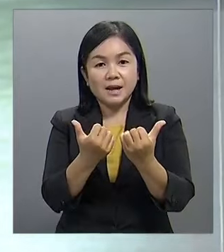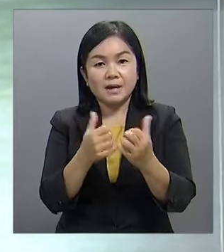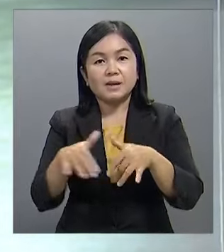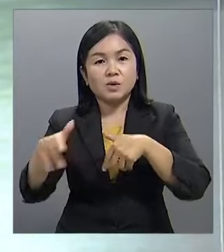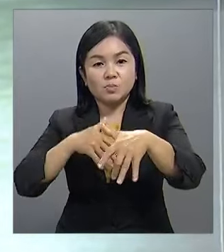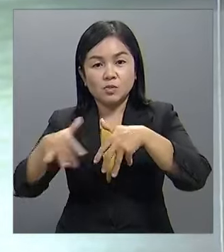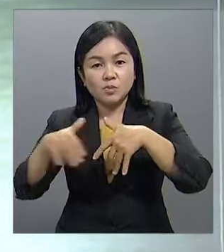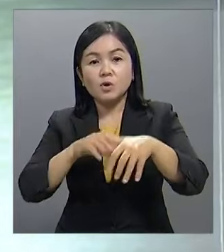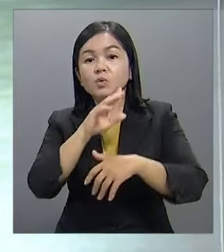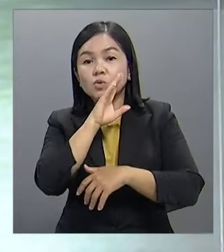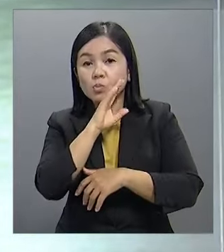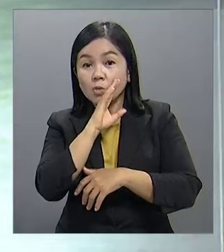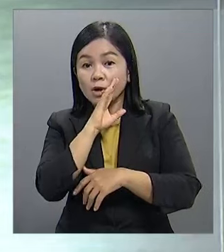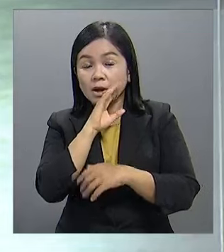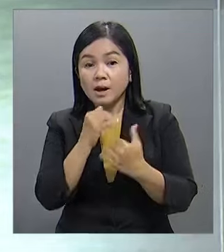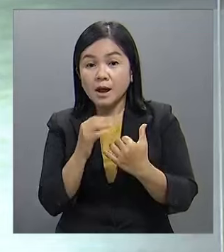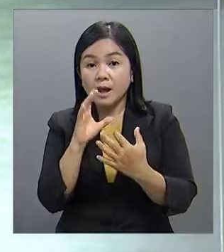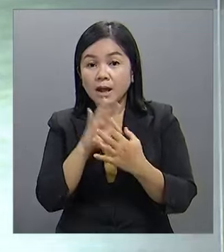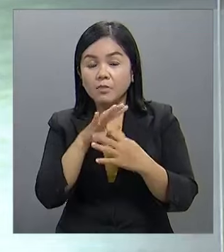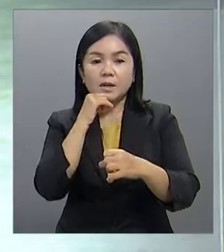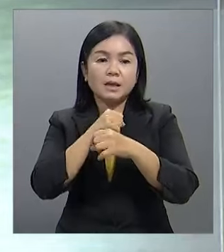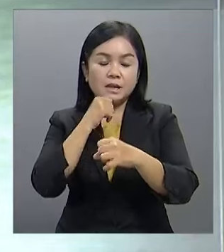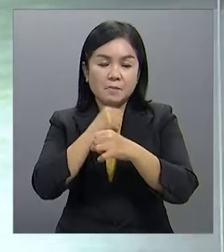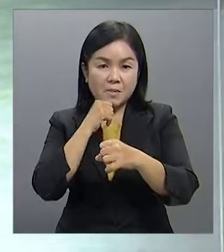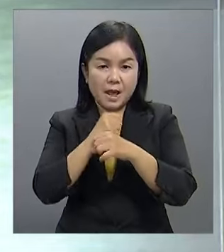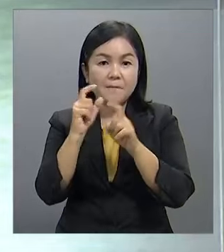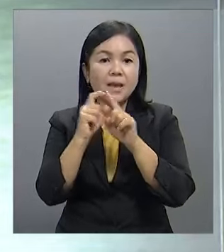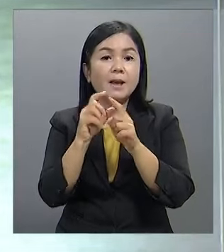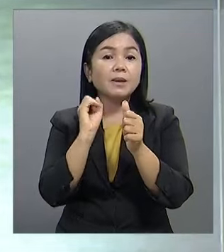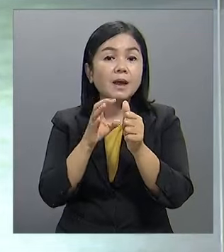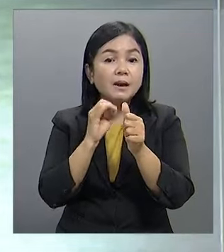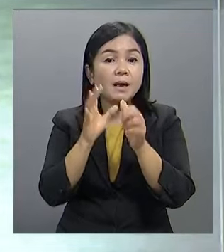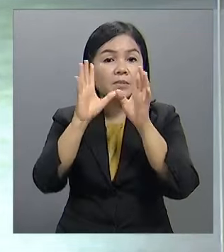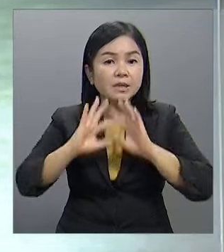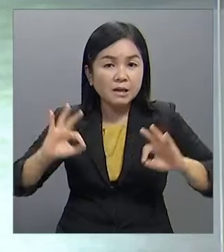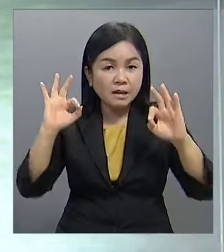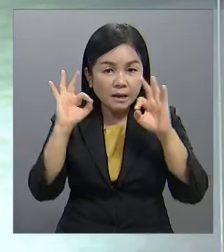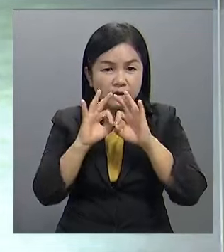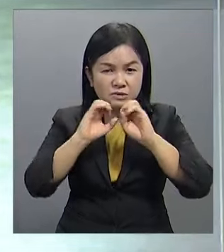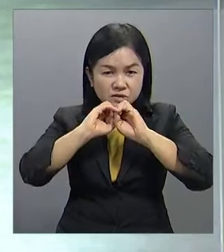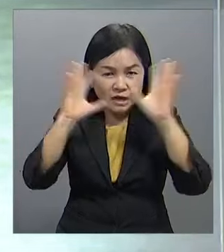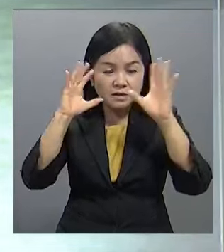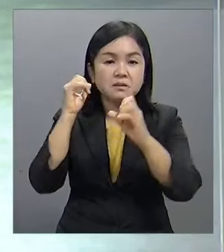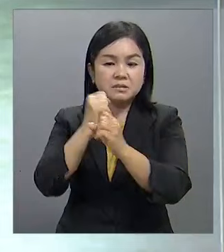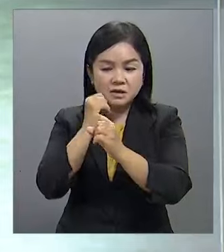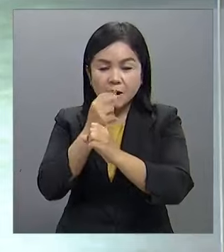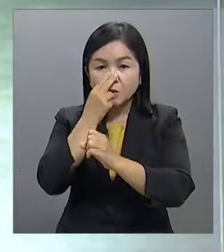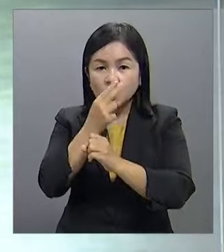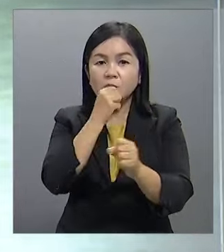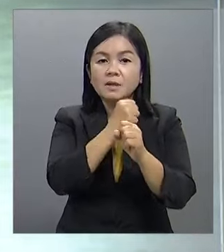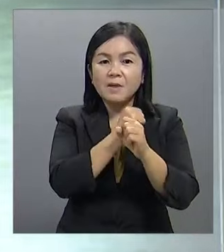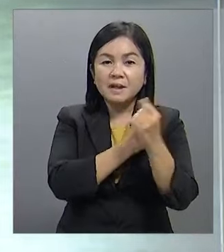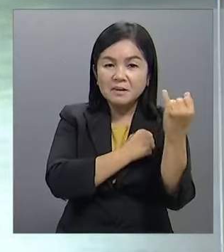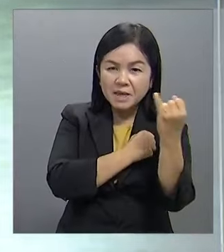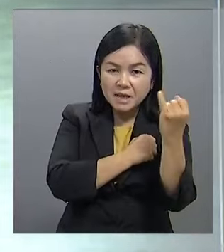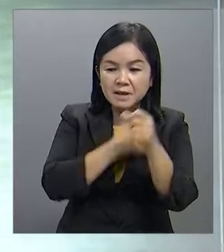ะวันนี้ว่าด้วยเรื่องของการทำงานนะคะเขาบอกว่าค่าของคนนั้นอยู่ที่ผลของงานค่ะงานจะดีหรือไม่ดีนั้นมันจะสะท้อนการทำงาน